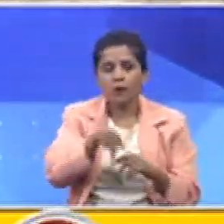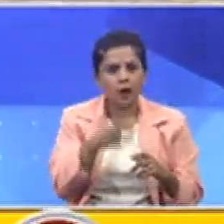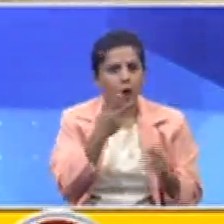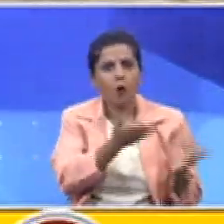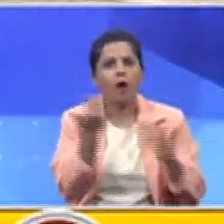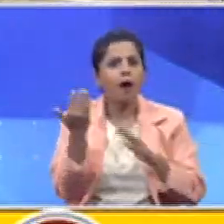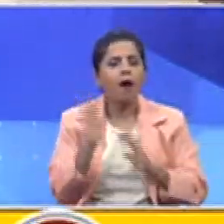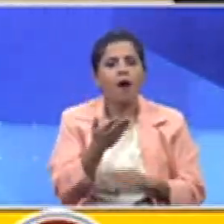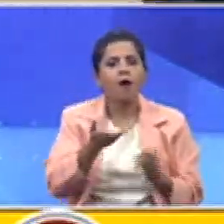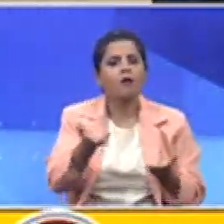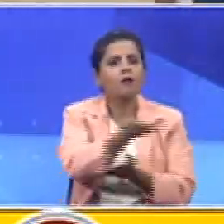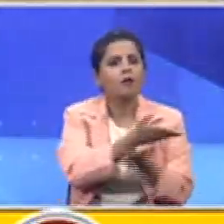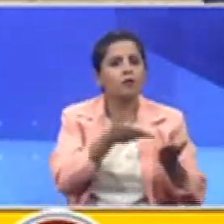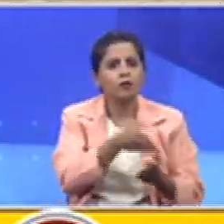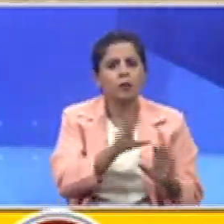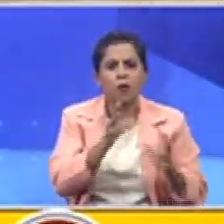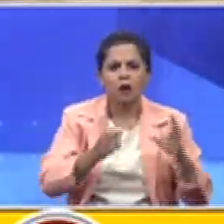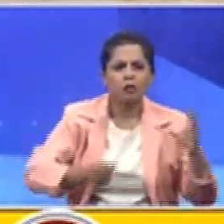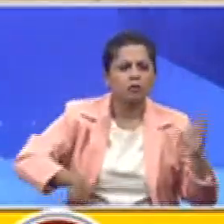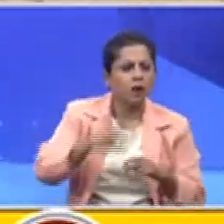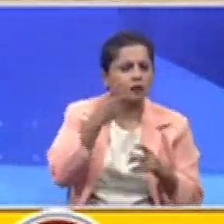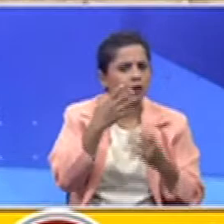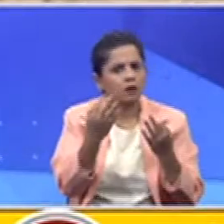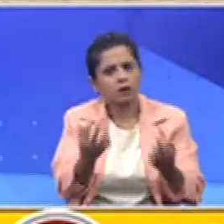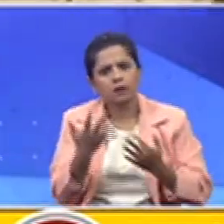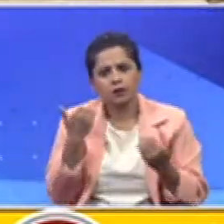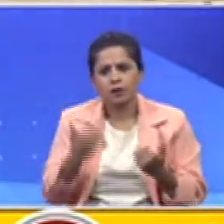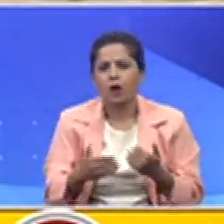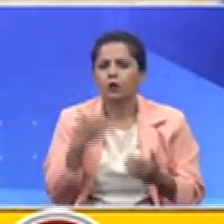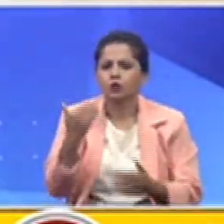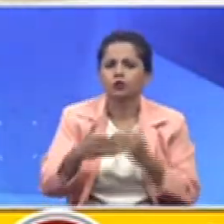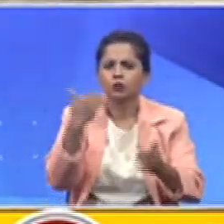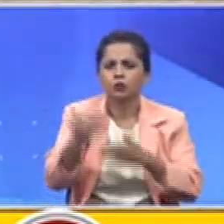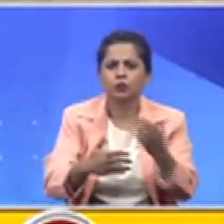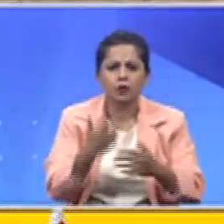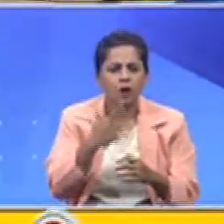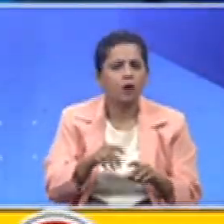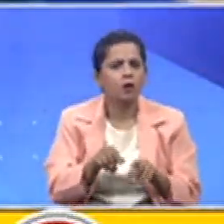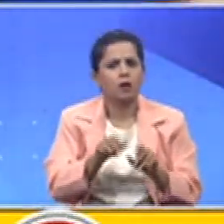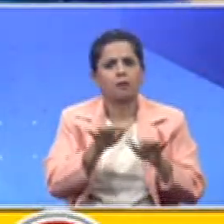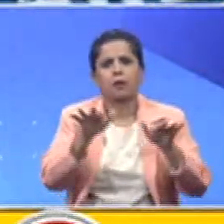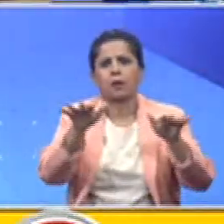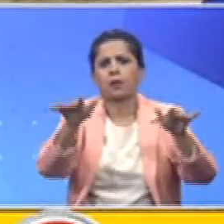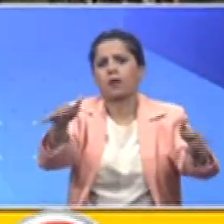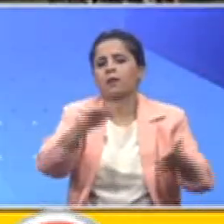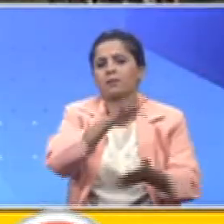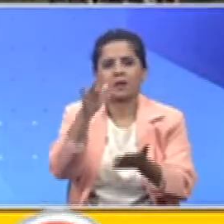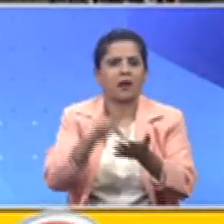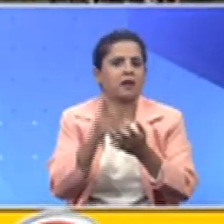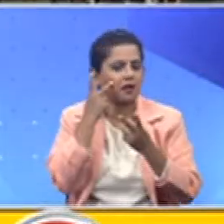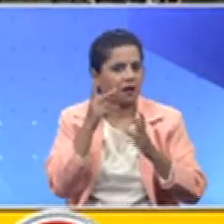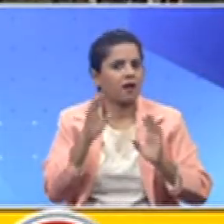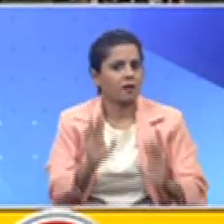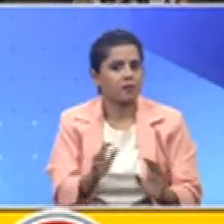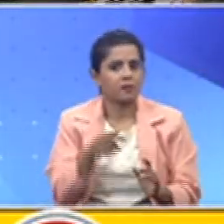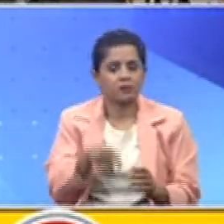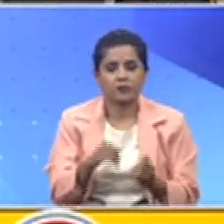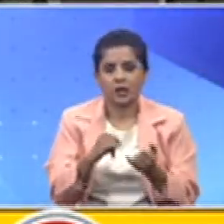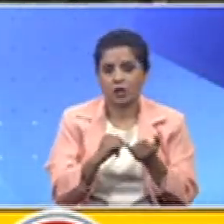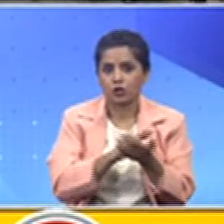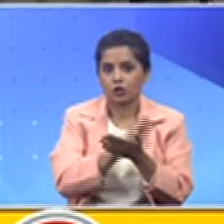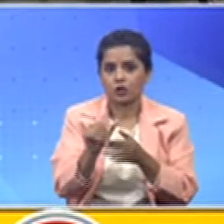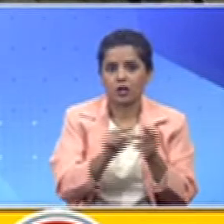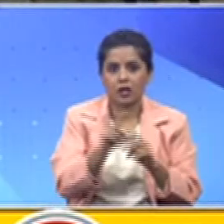हैं। ये फुटबॉल क्रांति अब धीरे धीरे पूरे क्षेत्र में फैल रही है। शहडोल और